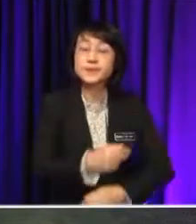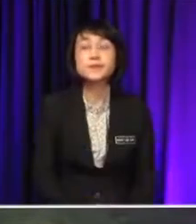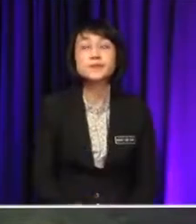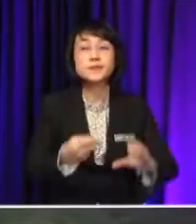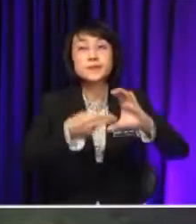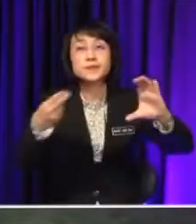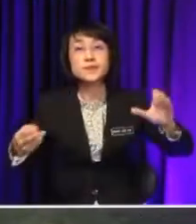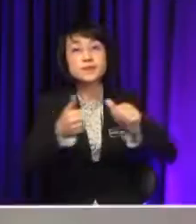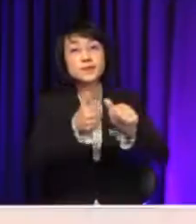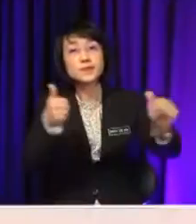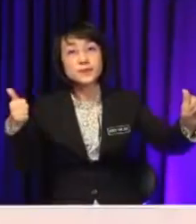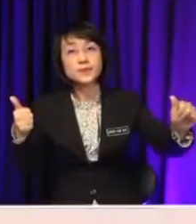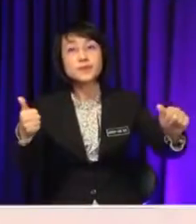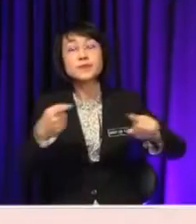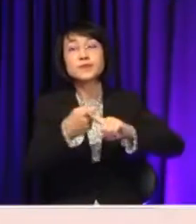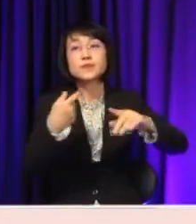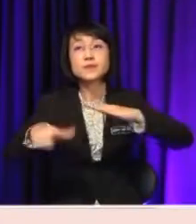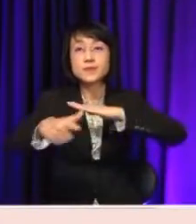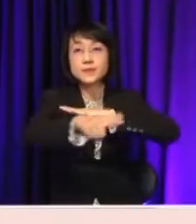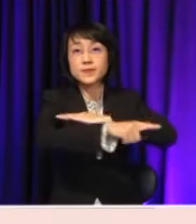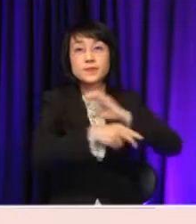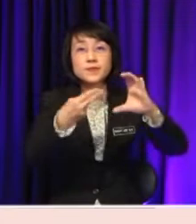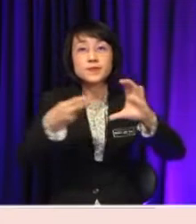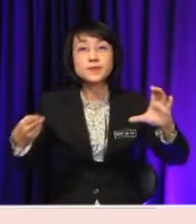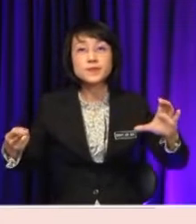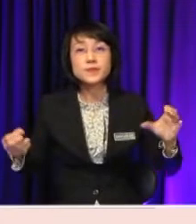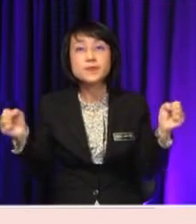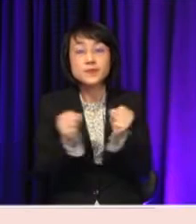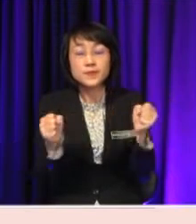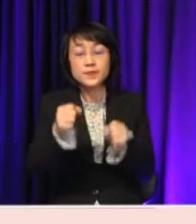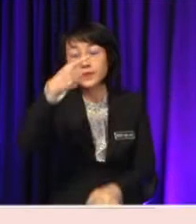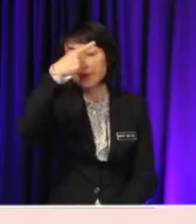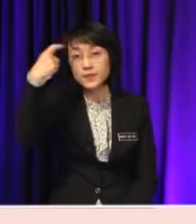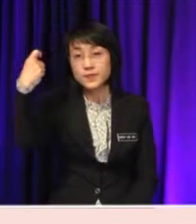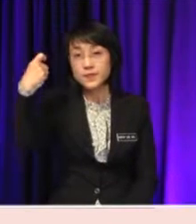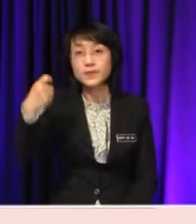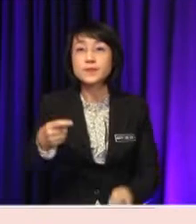suhu di kain Brown dia sejuk karena dia duduk di kawasan tinggi